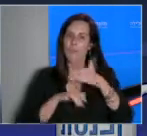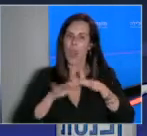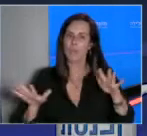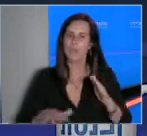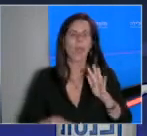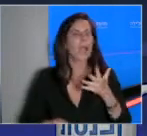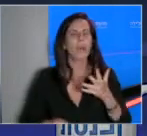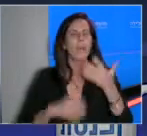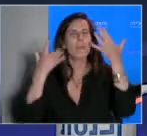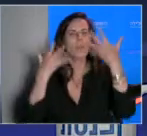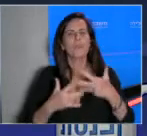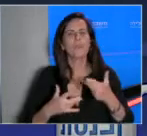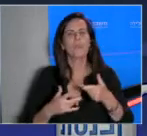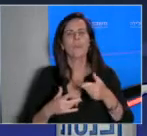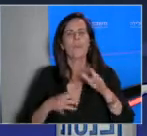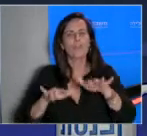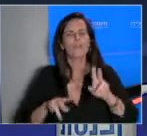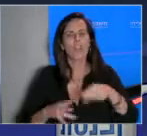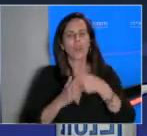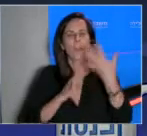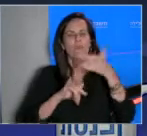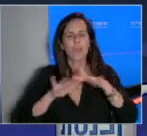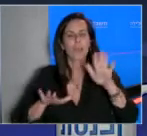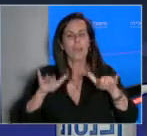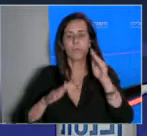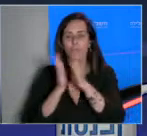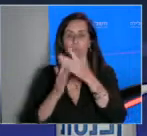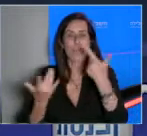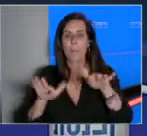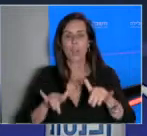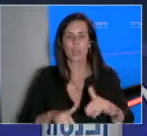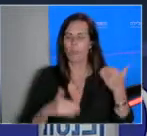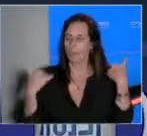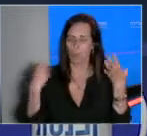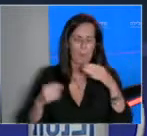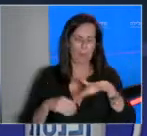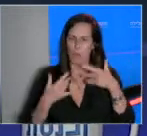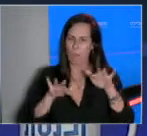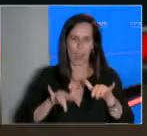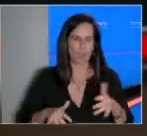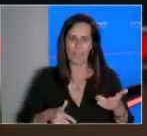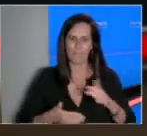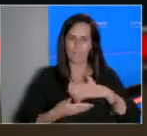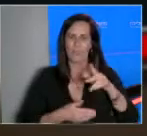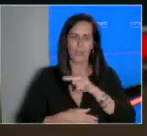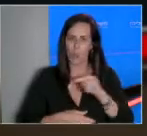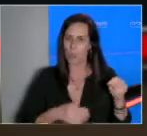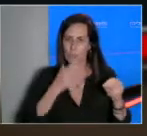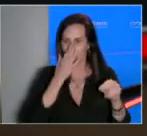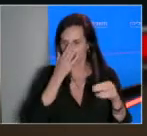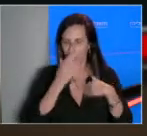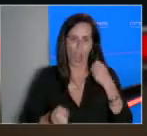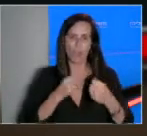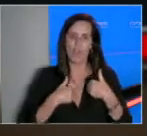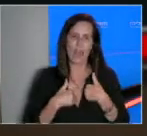ב5 מיליארד? כמה מחשבים, למשל, אתה יכול לקנות ב5 מיליארד, וכמה ילדים פנו אליך שאין להם מחשב? פנו עליי המון, המון, באמת, זה נושא שאני